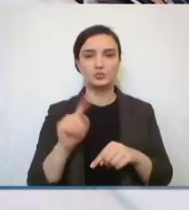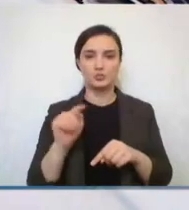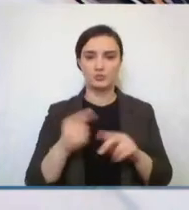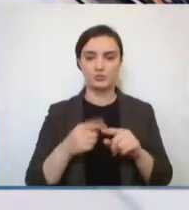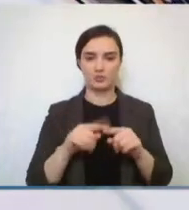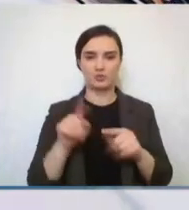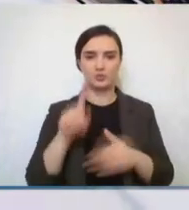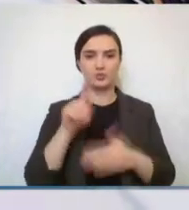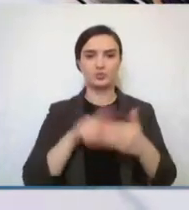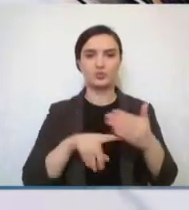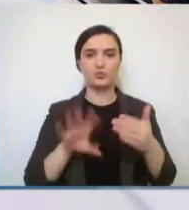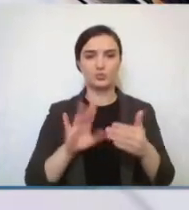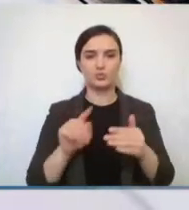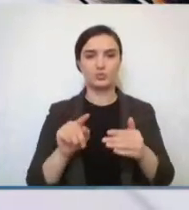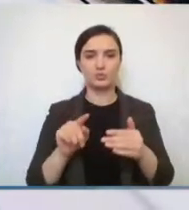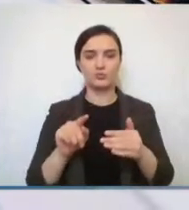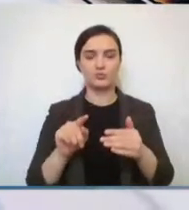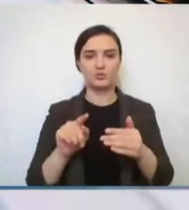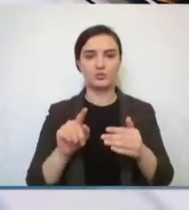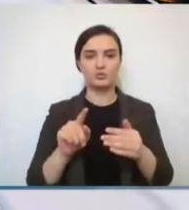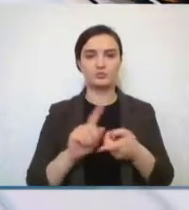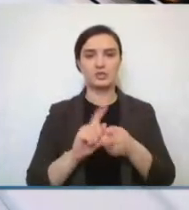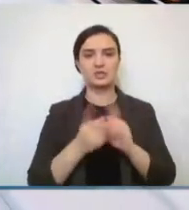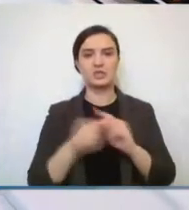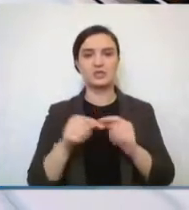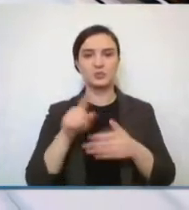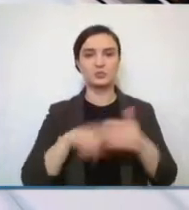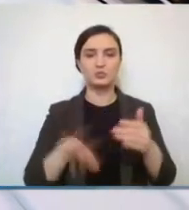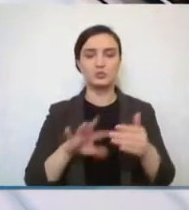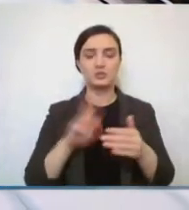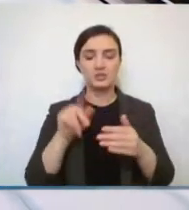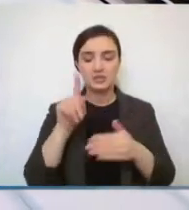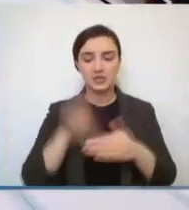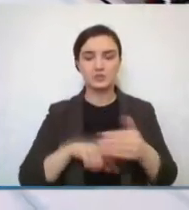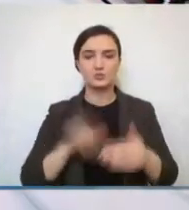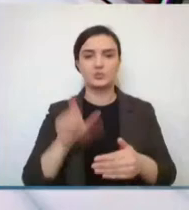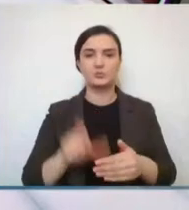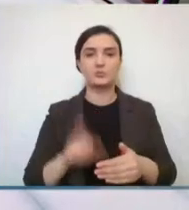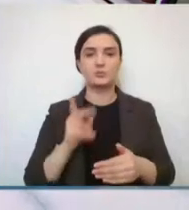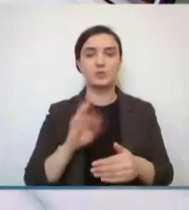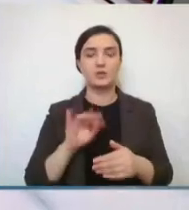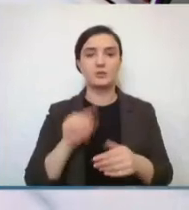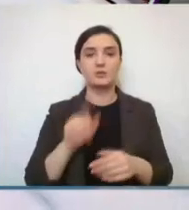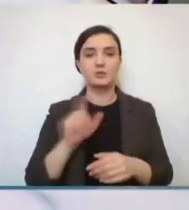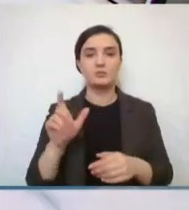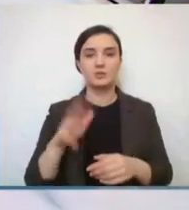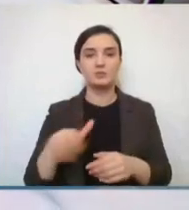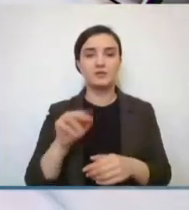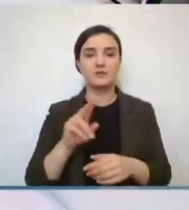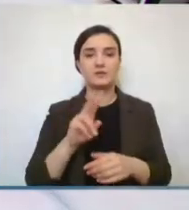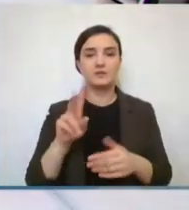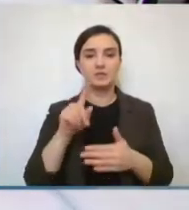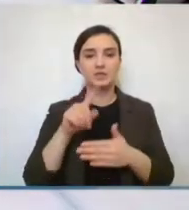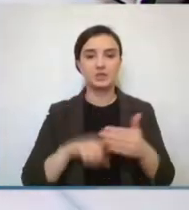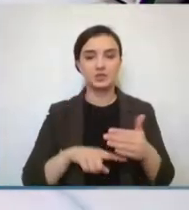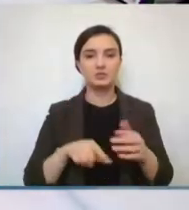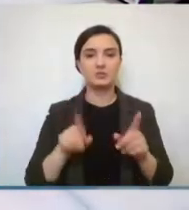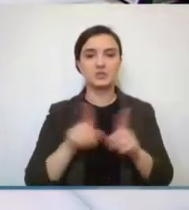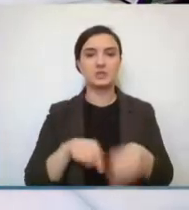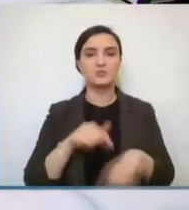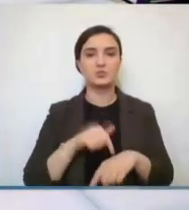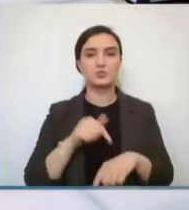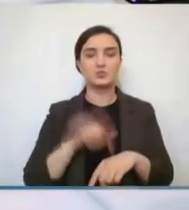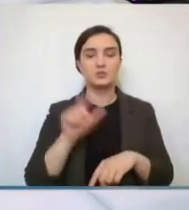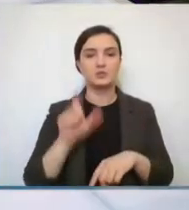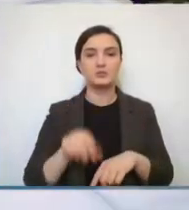ანუ გარდაეტეხათ ეს უნდობლობა და დაერწმუნებინათ ხალხს. მაგრამ იმ ადამიანმა, ვინც დაიჯერეს და ისედაც გრძნობიარეა, მათ მიიღეს